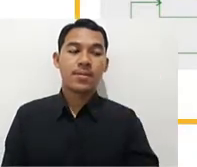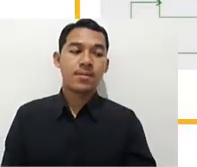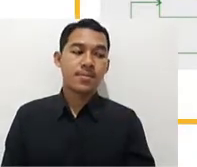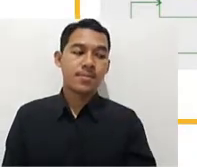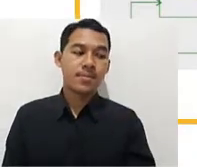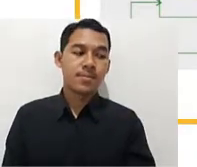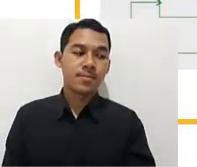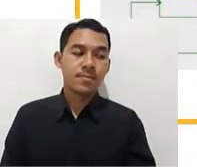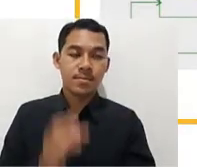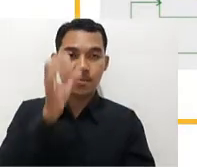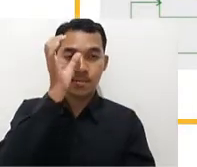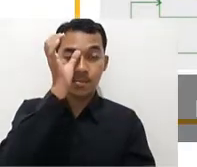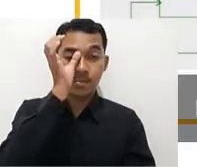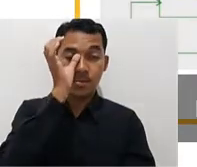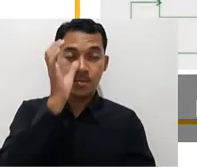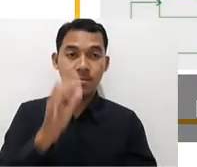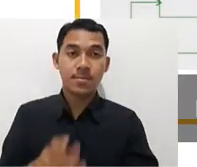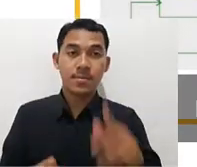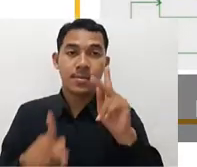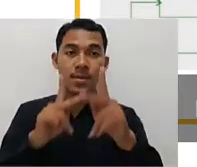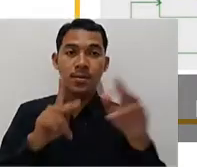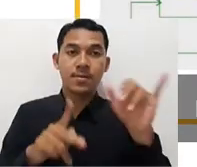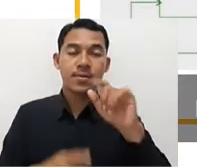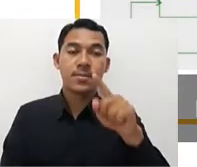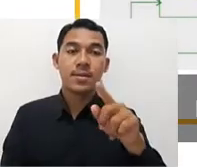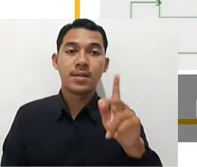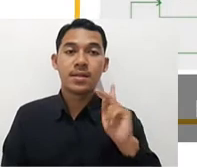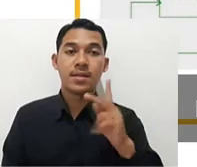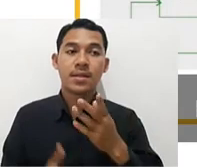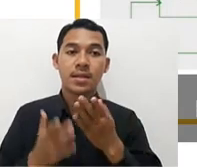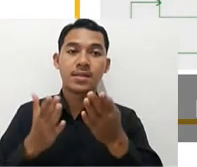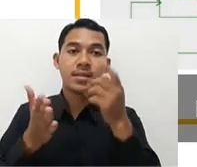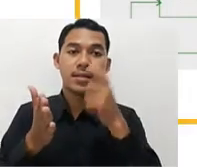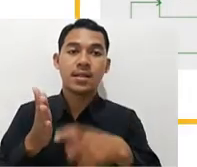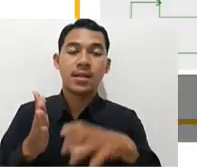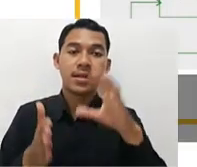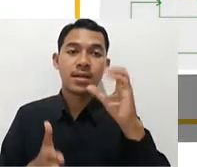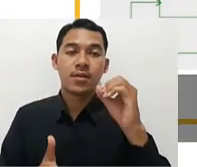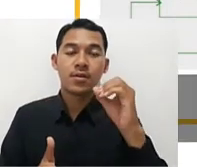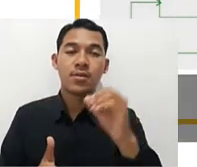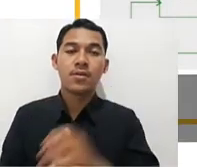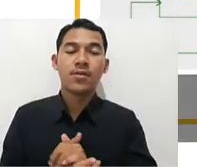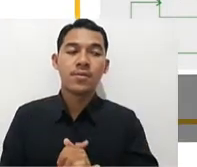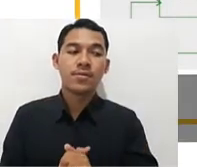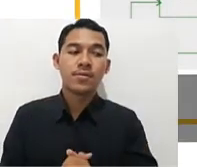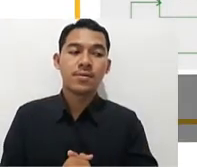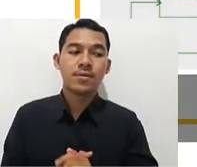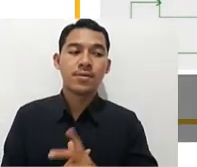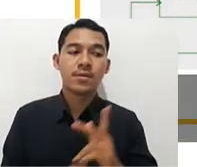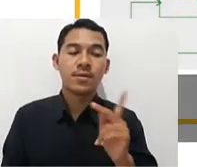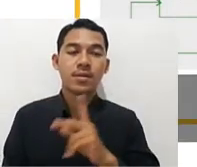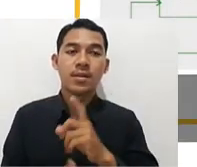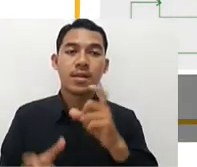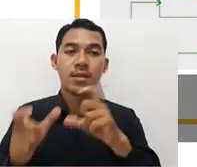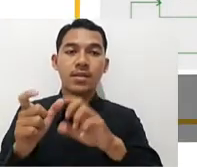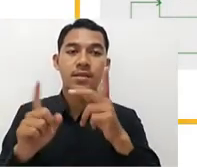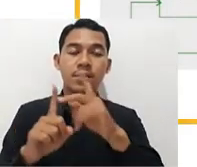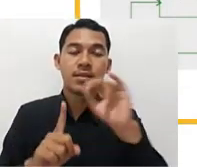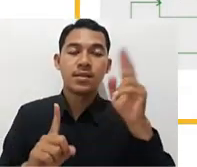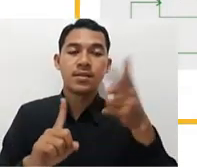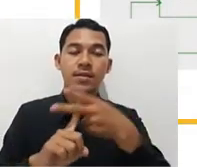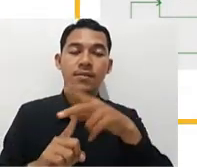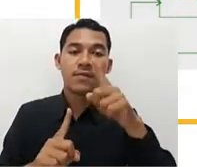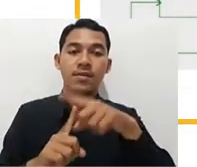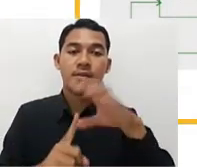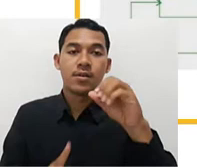kayak gini kalau kita berikan nilai shift-nya itu adalah 0 ya. Ini kan kita shift-nya 0, berarti dia hanya